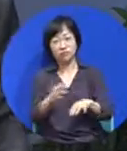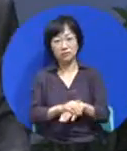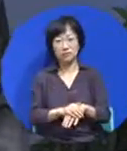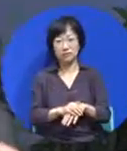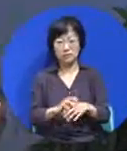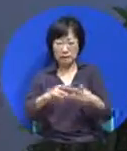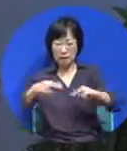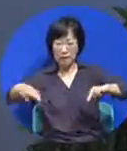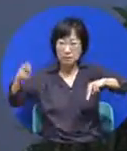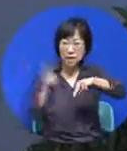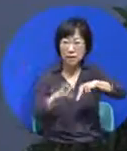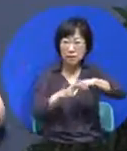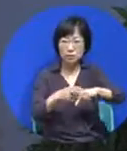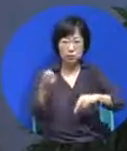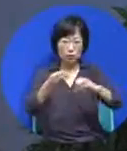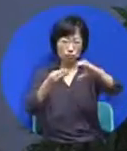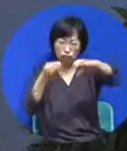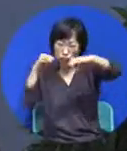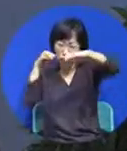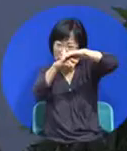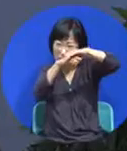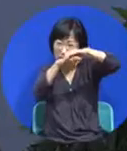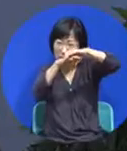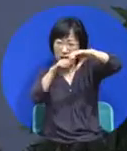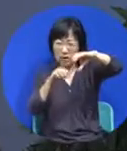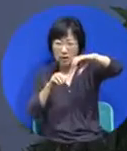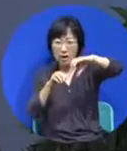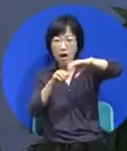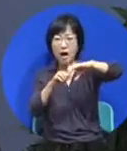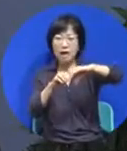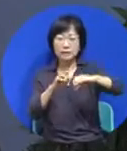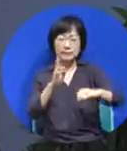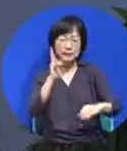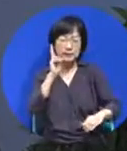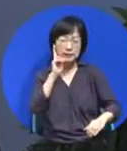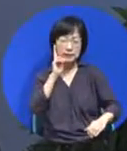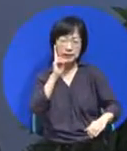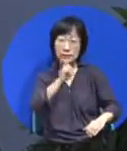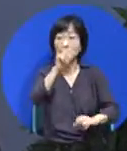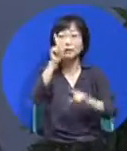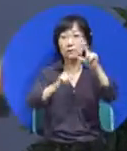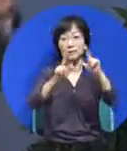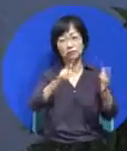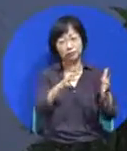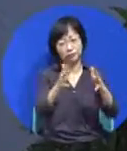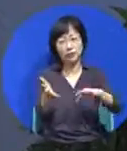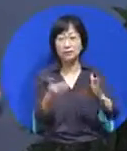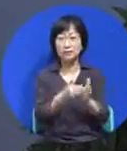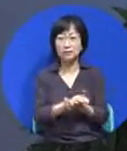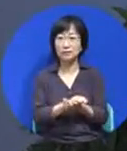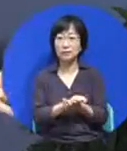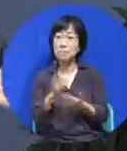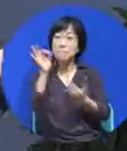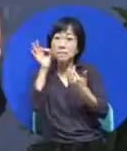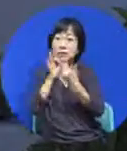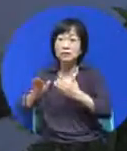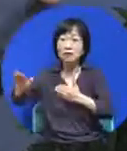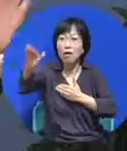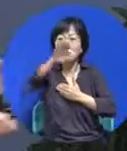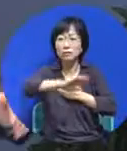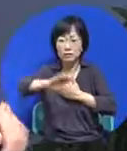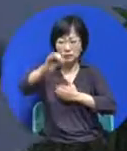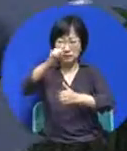아니면요 이 굴속에 집어넣었어요. Or being thrown into camps. 이런 일이 어디 있습니까? How can these things happen? 여러분 후손들이 저 굴속에